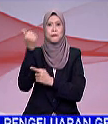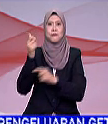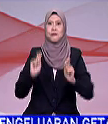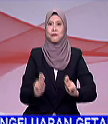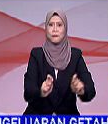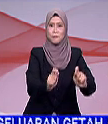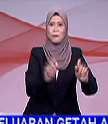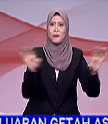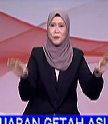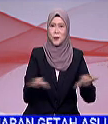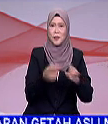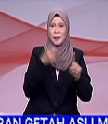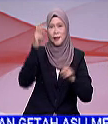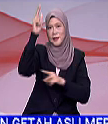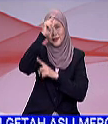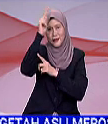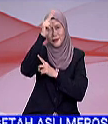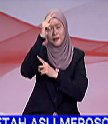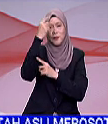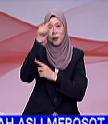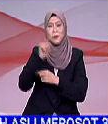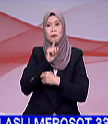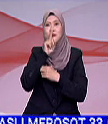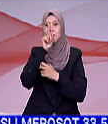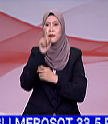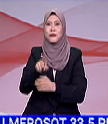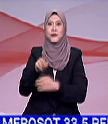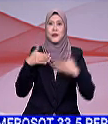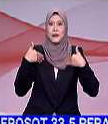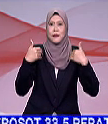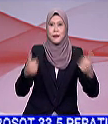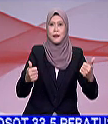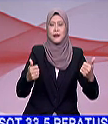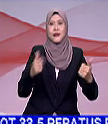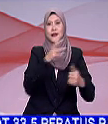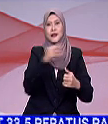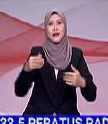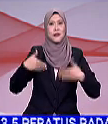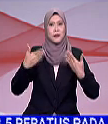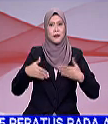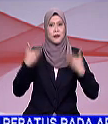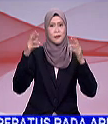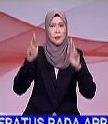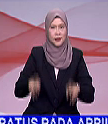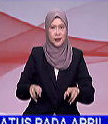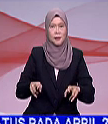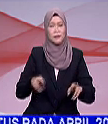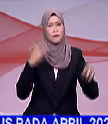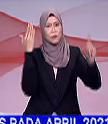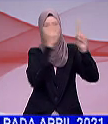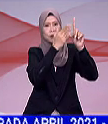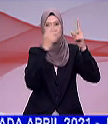tindakan yang dilaksanakan oleh kerajaan bagi menjamin kelangsungan kesihatan Awam dan kesejahteraan rakyat dapat dicapai